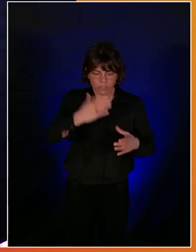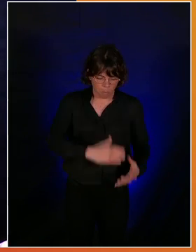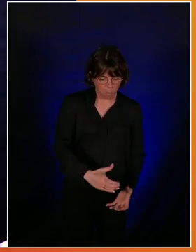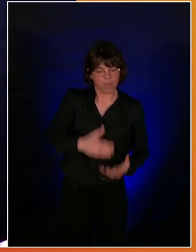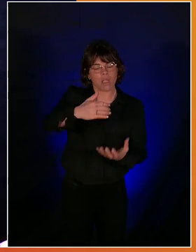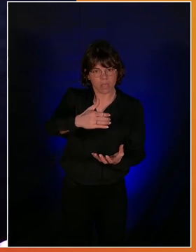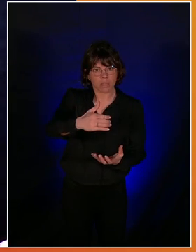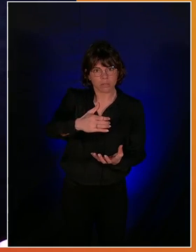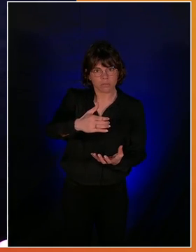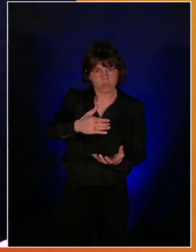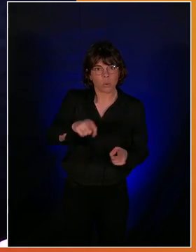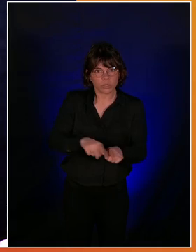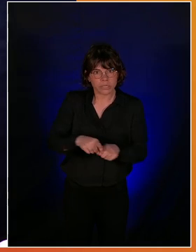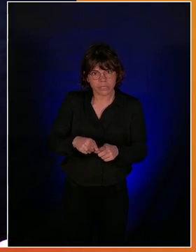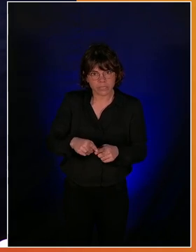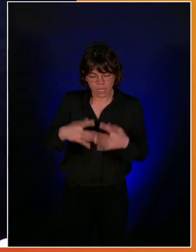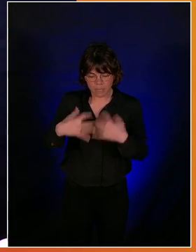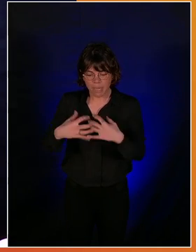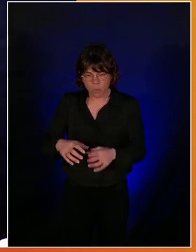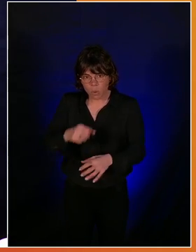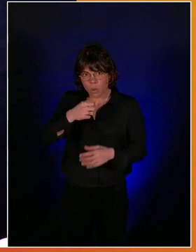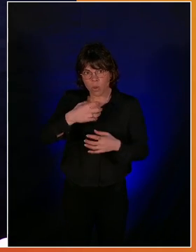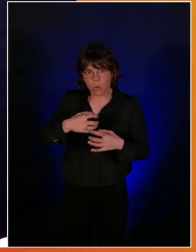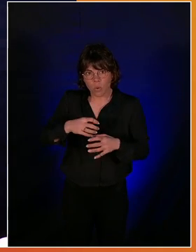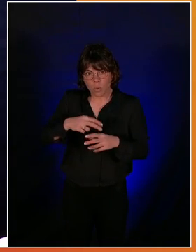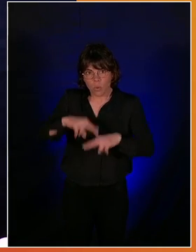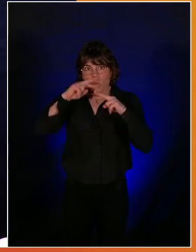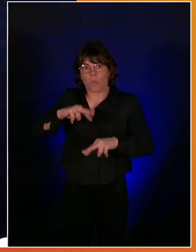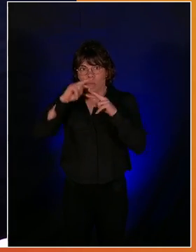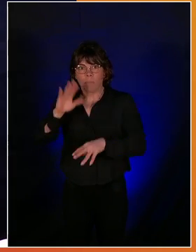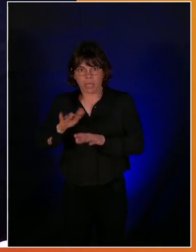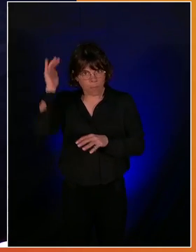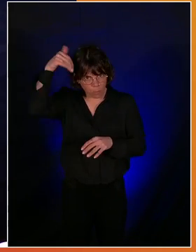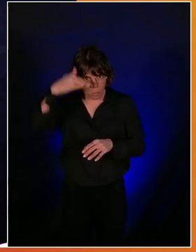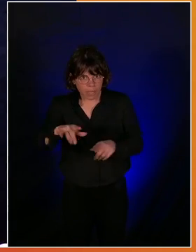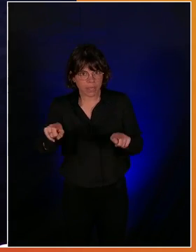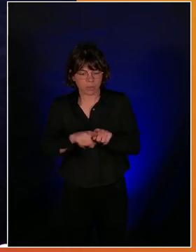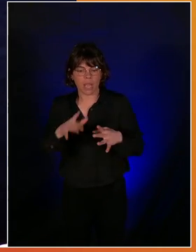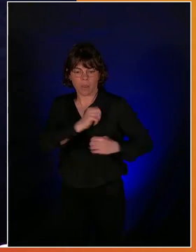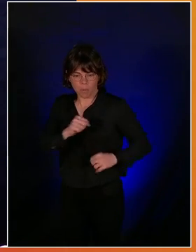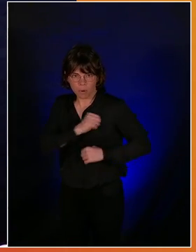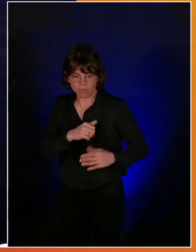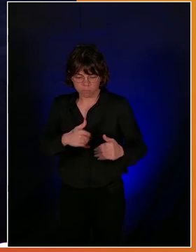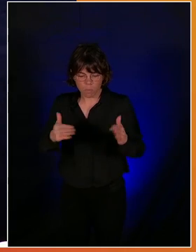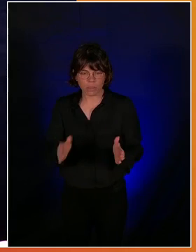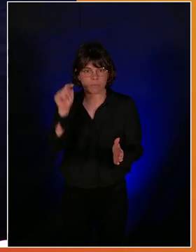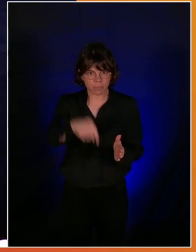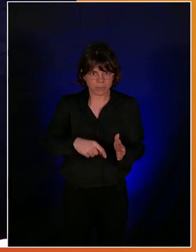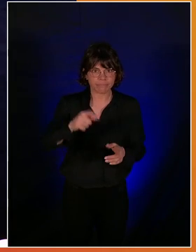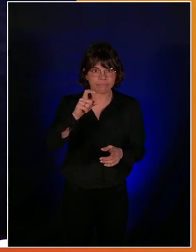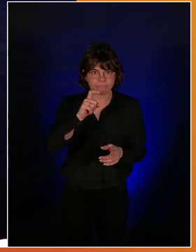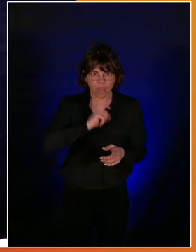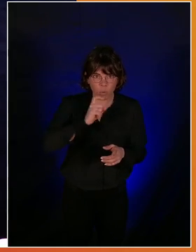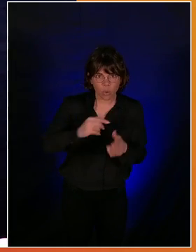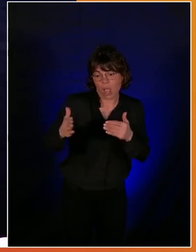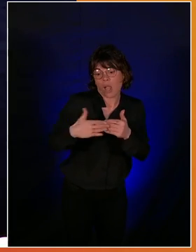notamment d'appareils respiratoirees isolant pour les pompiers et de pièces détachées pour l'armement donc une boîte dans l'aluminium qui est basée à proximité